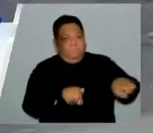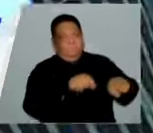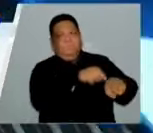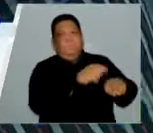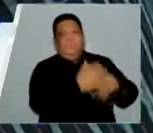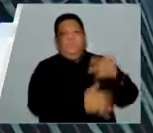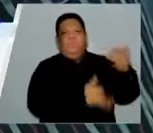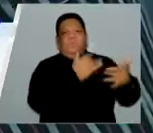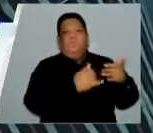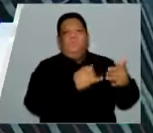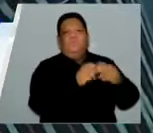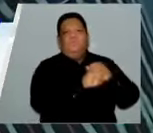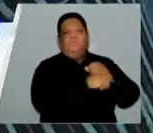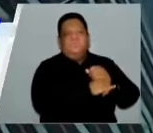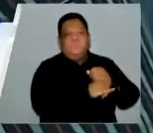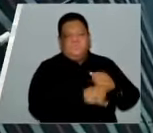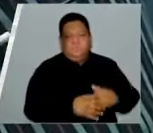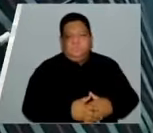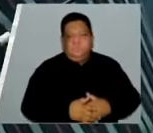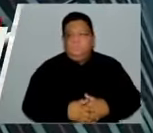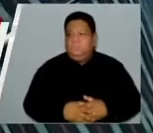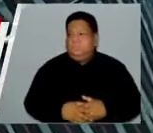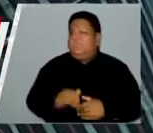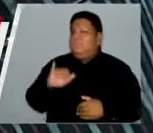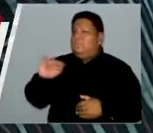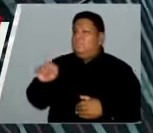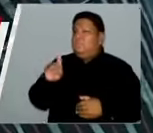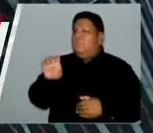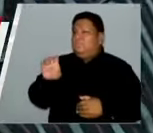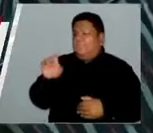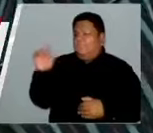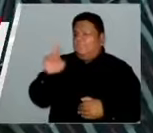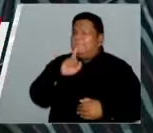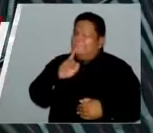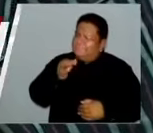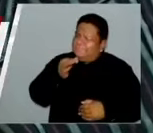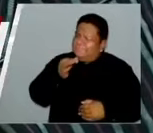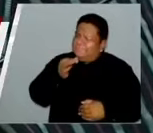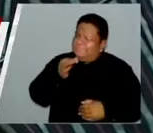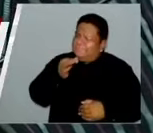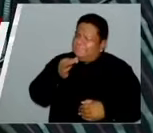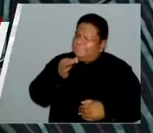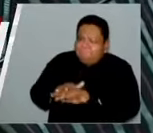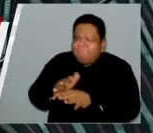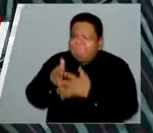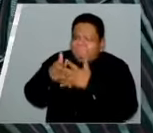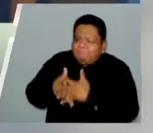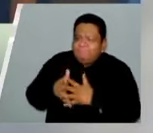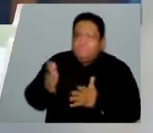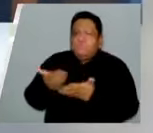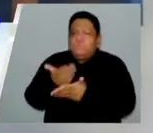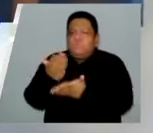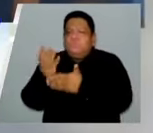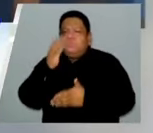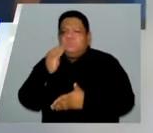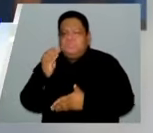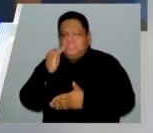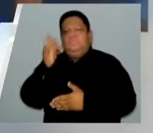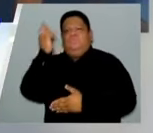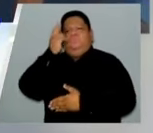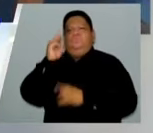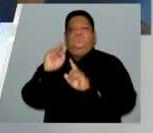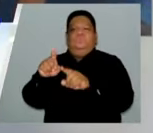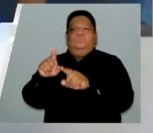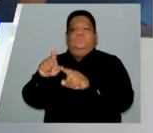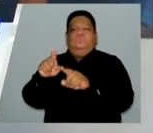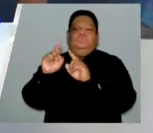Katanawan. Si Jade po mahilig siyang mag-immerse. Gusto po niyang parating may bagong experience. That's why he goes to these festivals. 2 linggo nang nakakulong